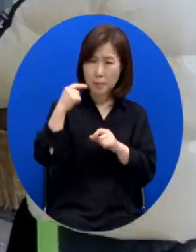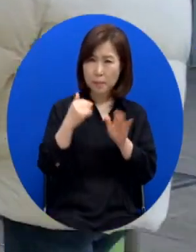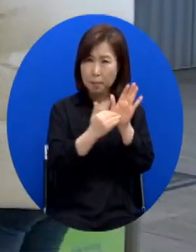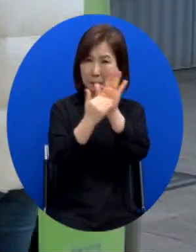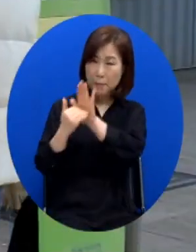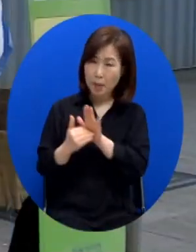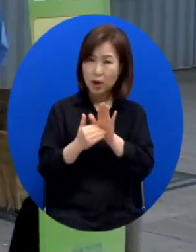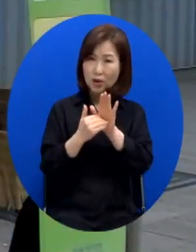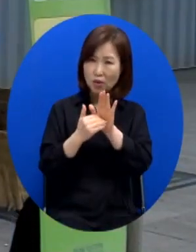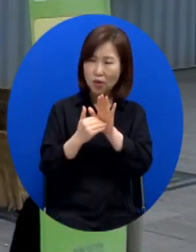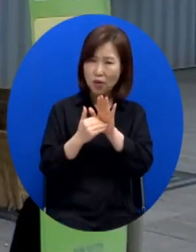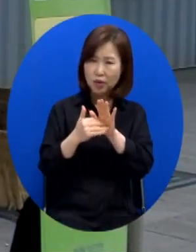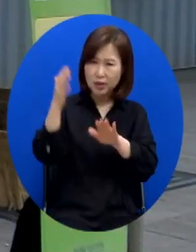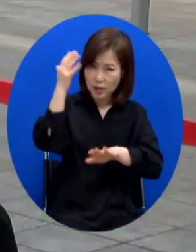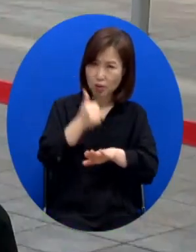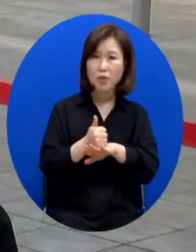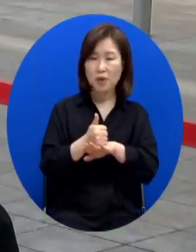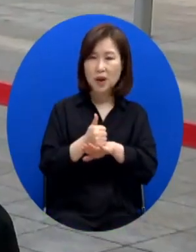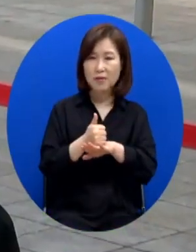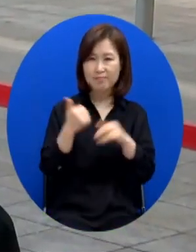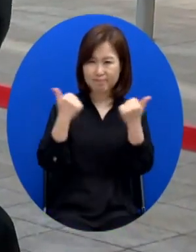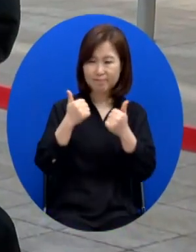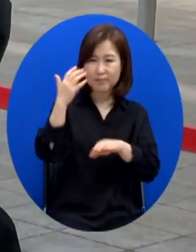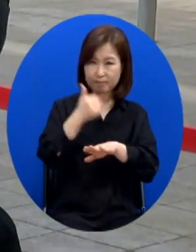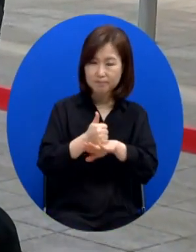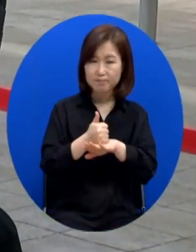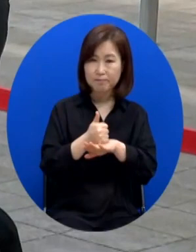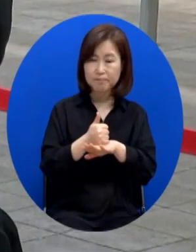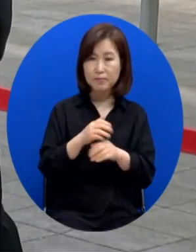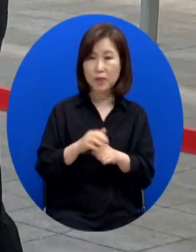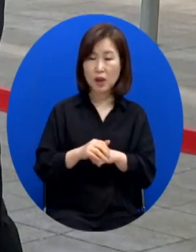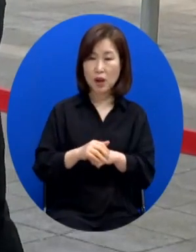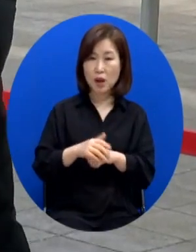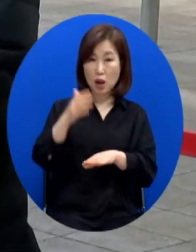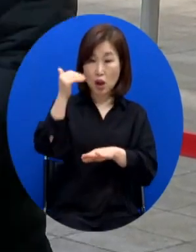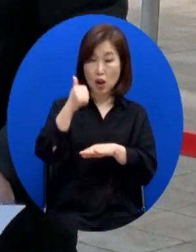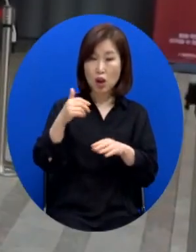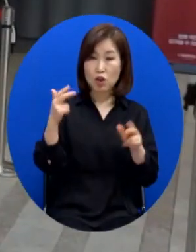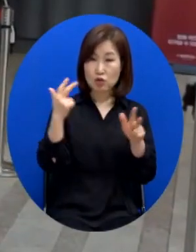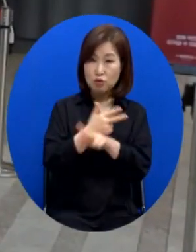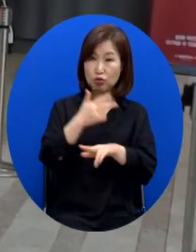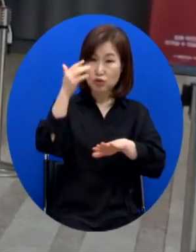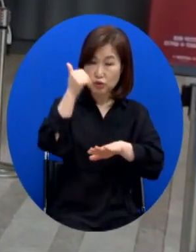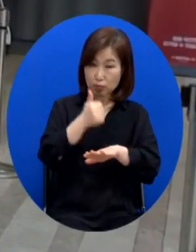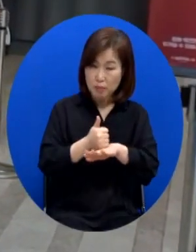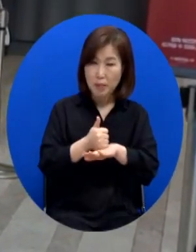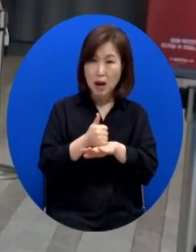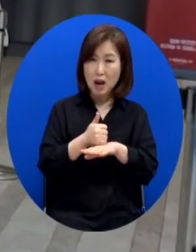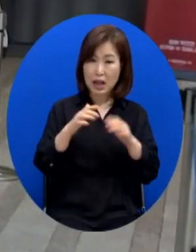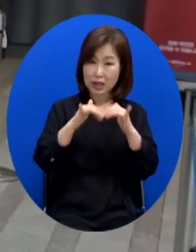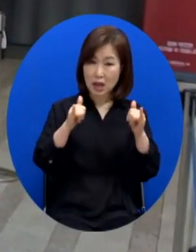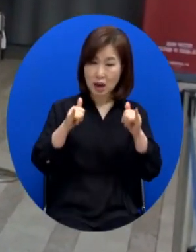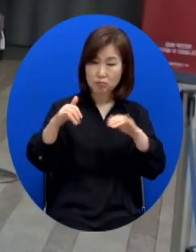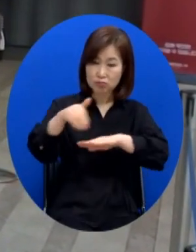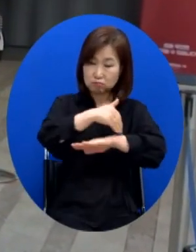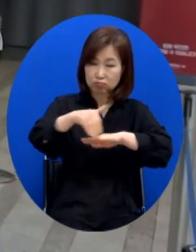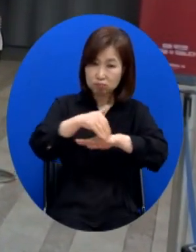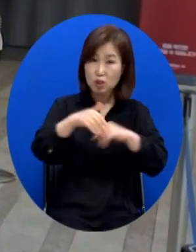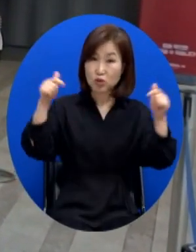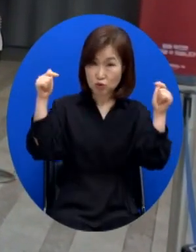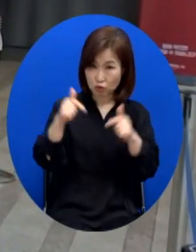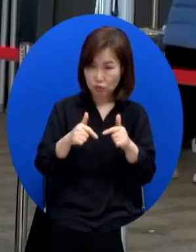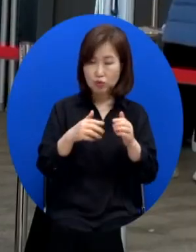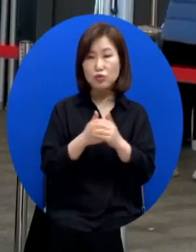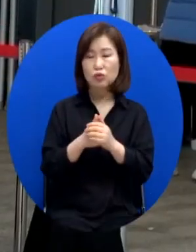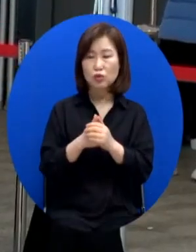고려한 판단의 결과로 보입니다. 네. 정부는 주말 이동량이 감소세를 유지하고 있고 특히 수도권의 경우 코로나19